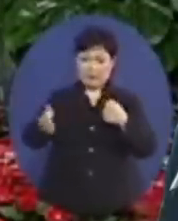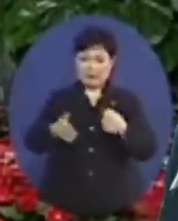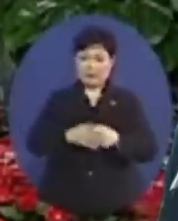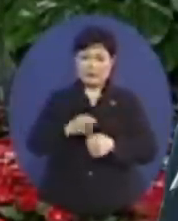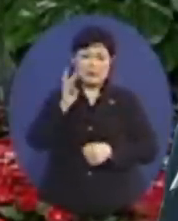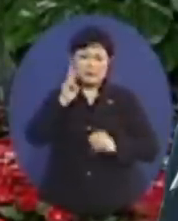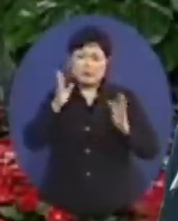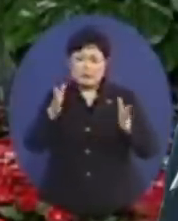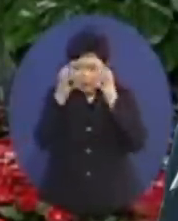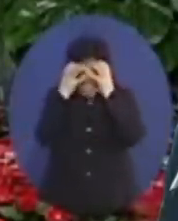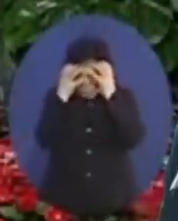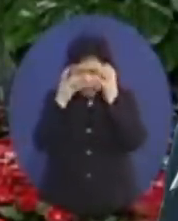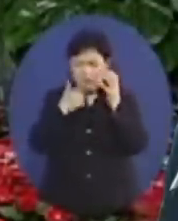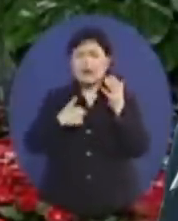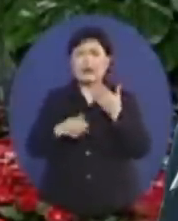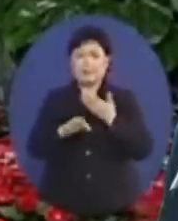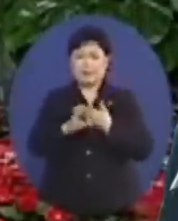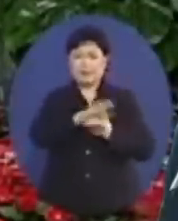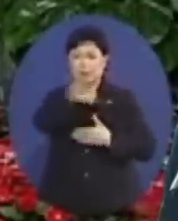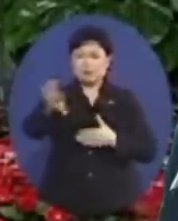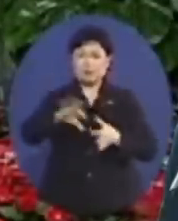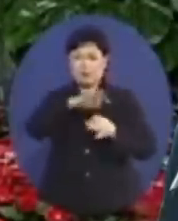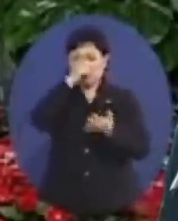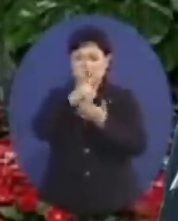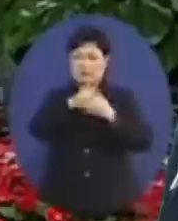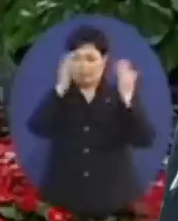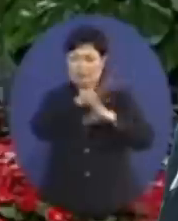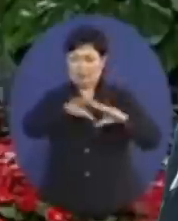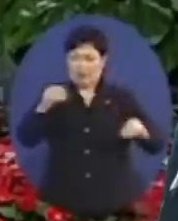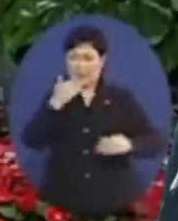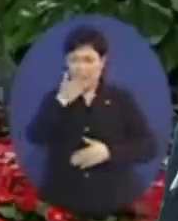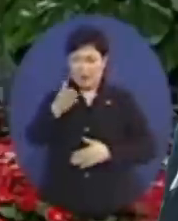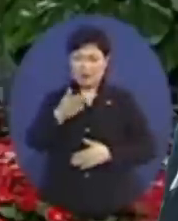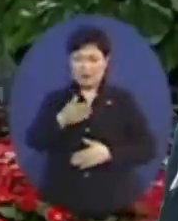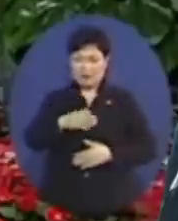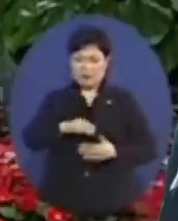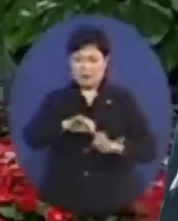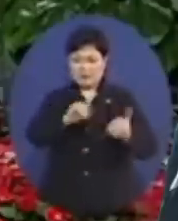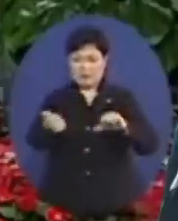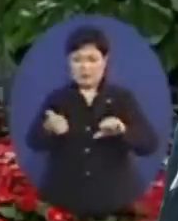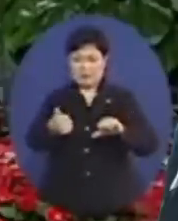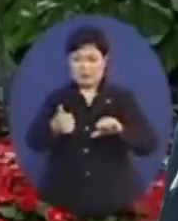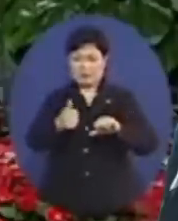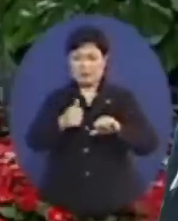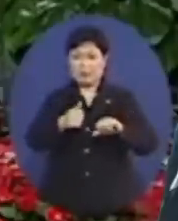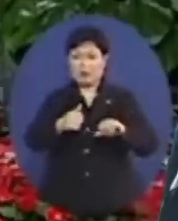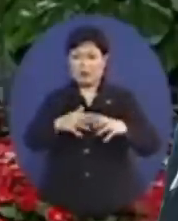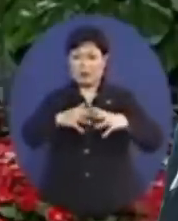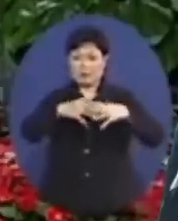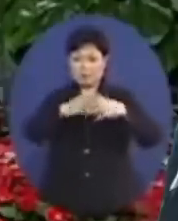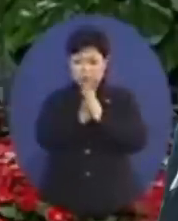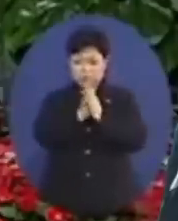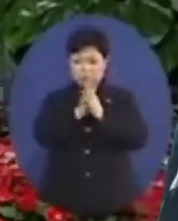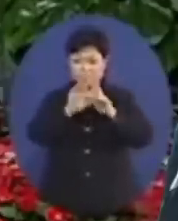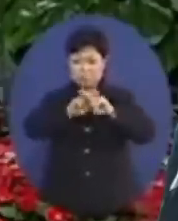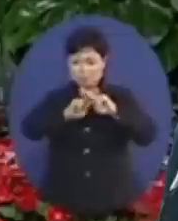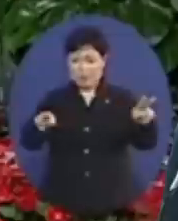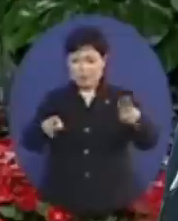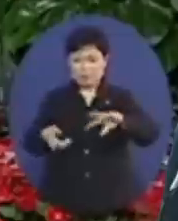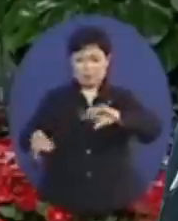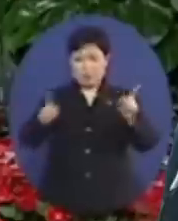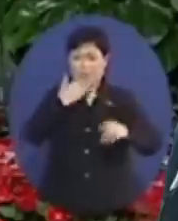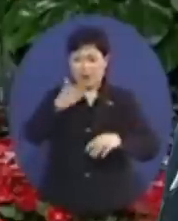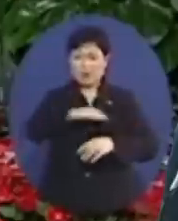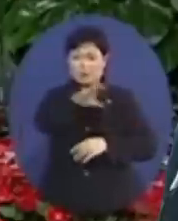사흘만 고통당하면 우리 죄를 다 청산하고 사망을 철폐하고 나올 수 있는데 우리는 3일이 아니라 3년이